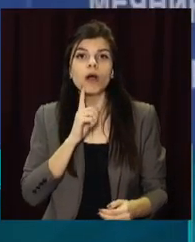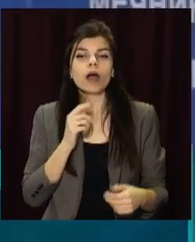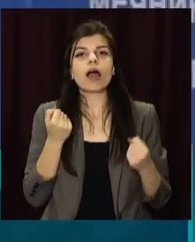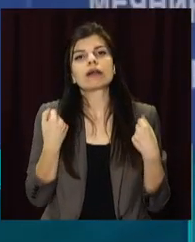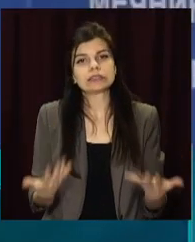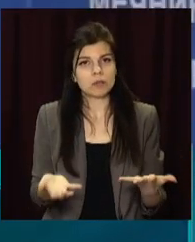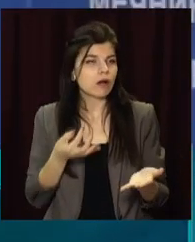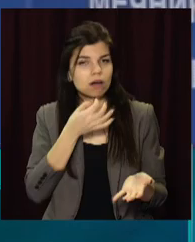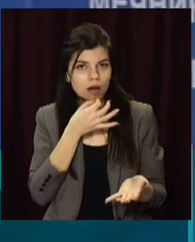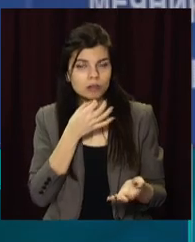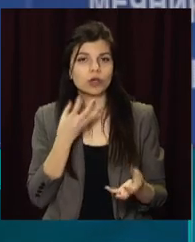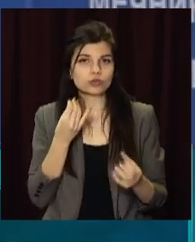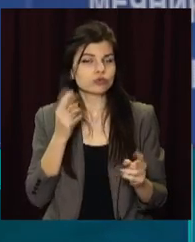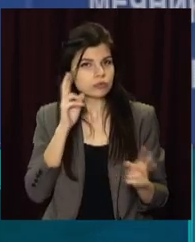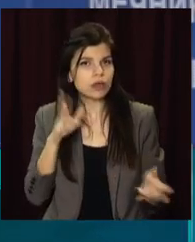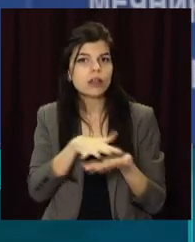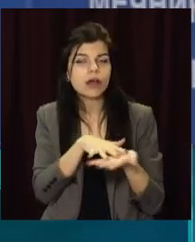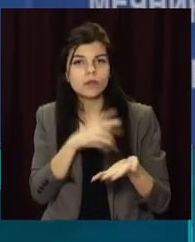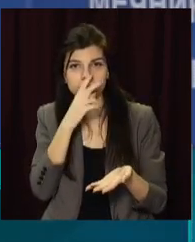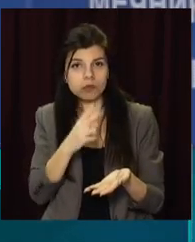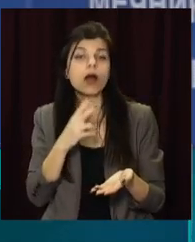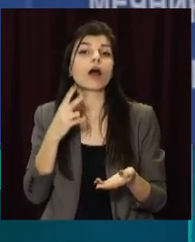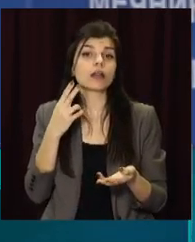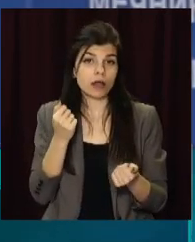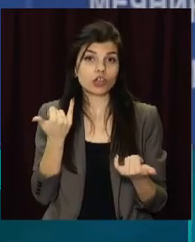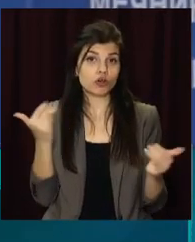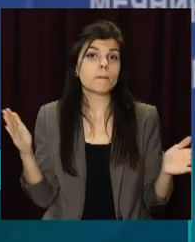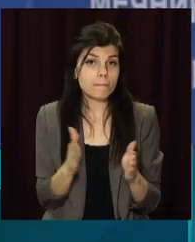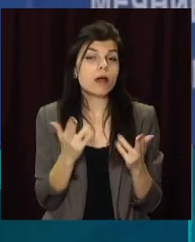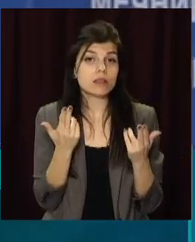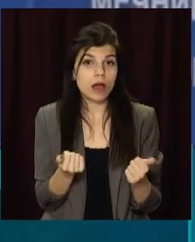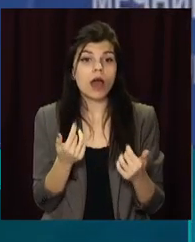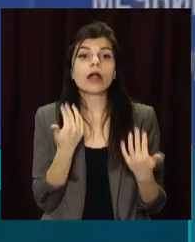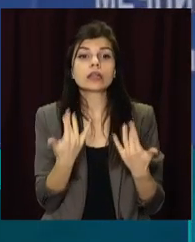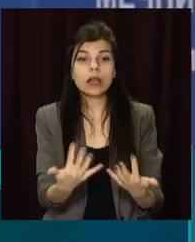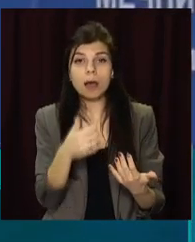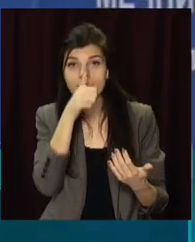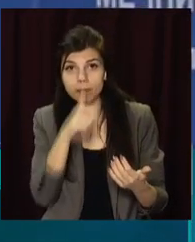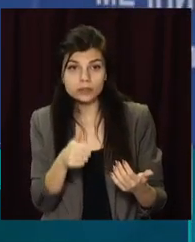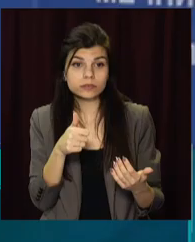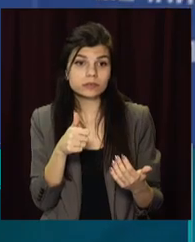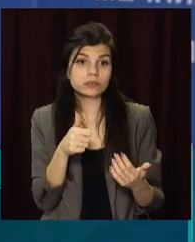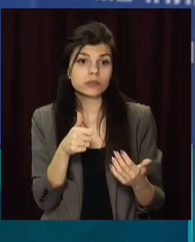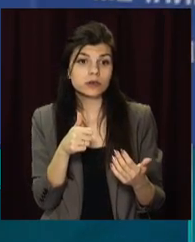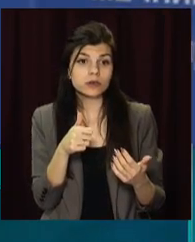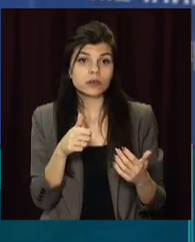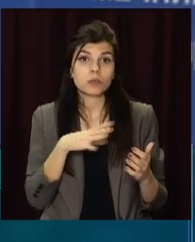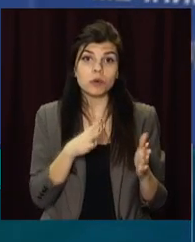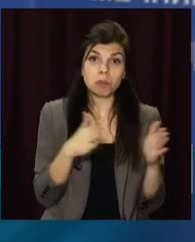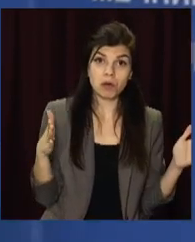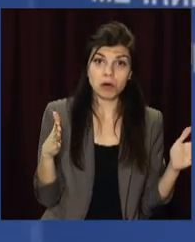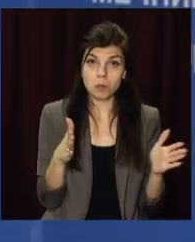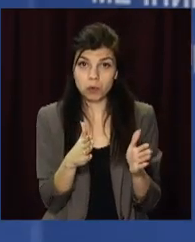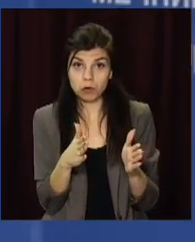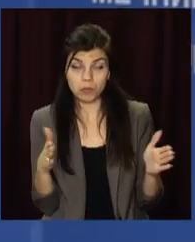знаємо, що рано. Восени у нас теж був період, коли пацієнтів було менше. Але через кілька місяців їх поступати почало